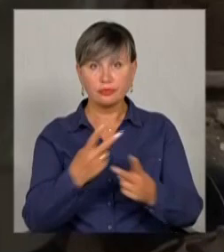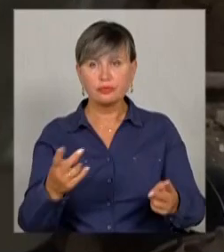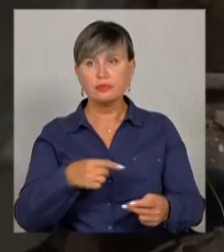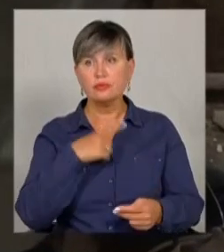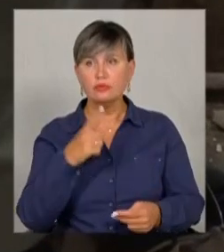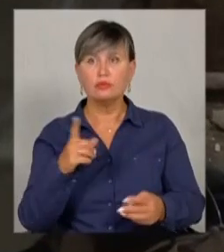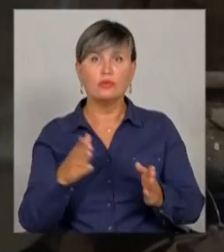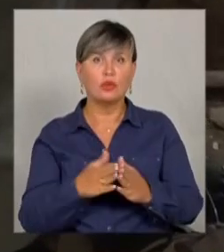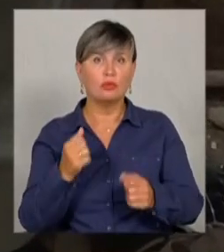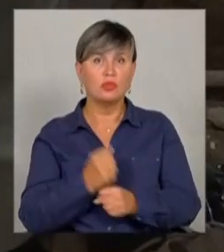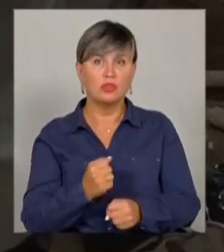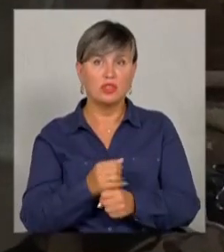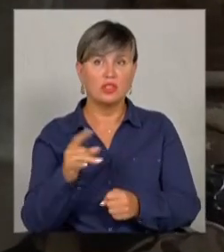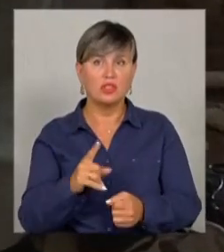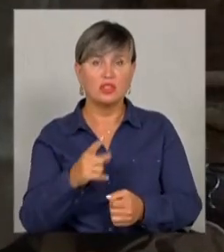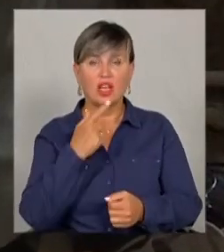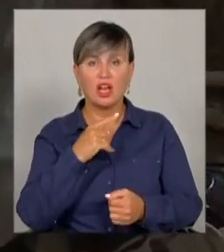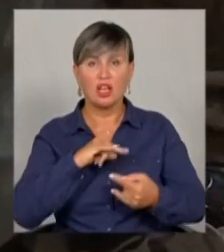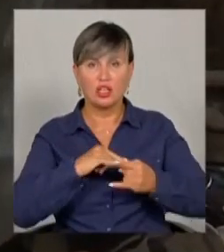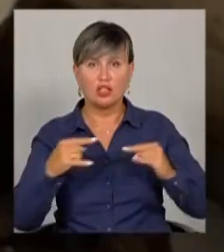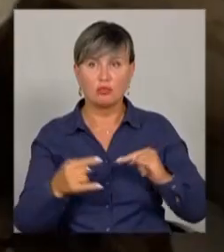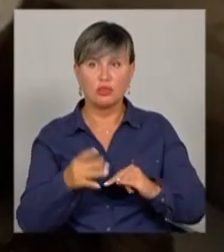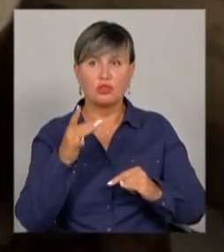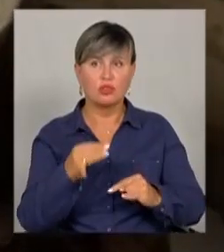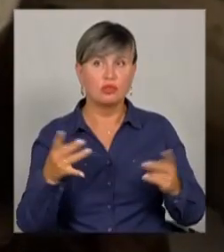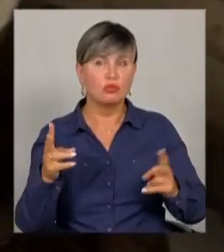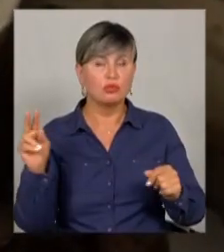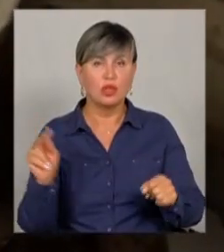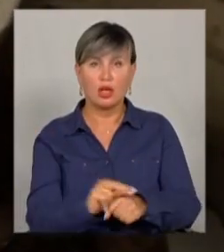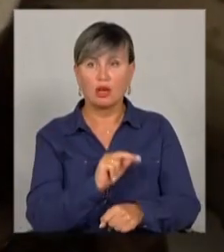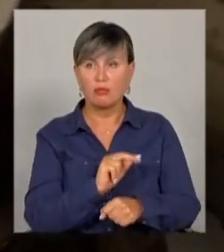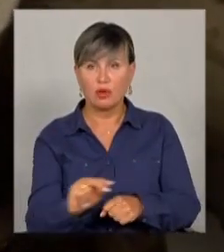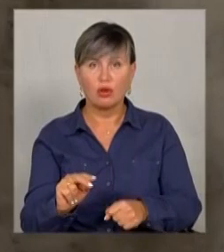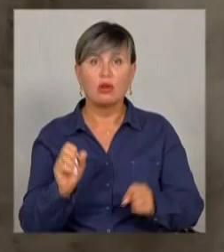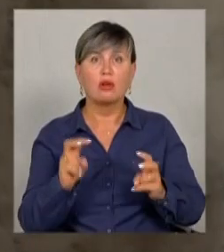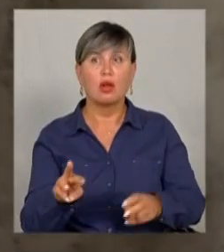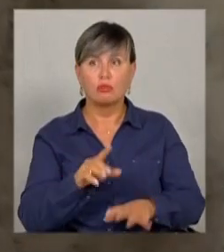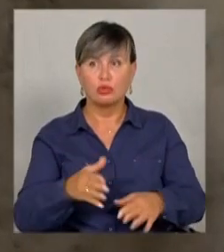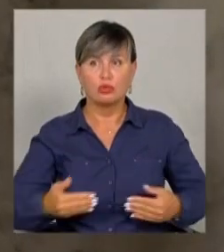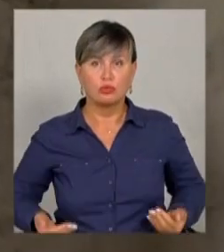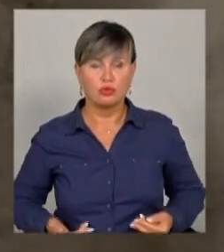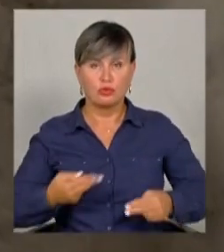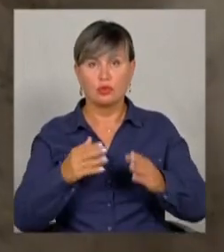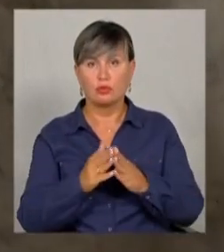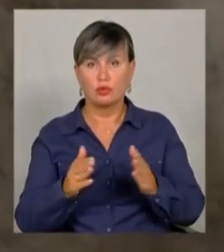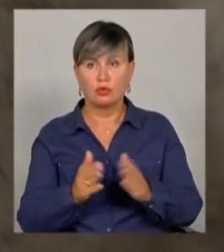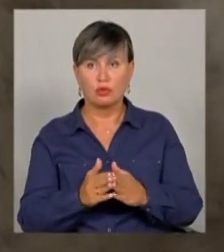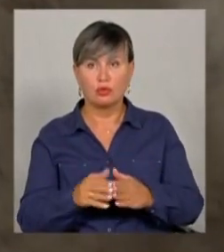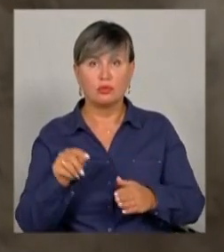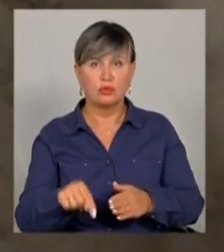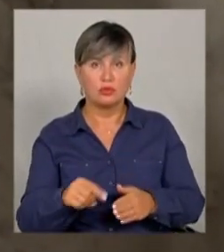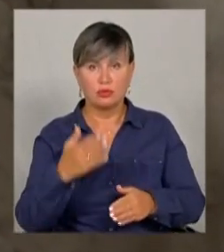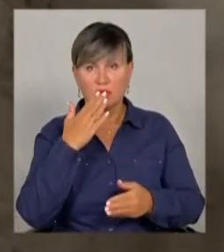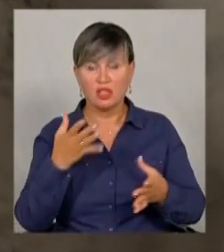сказали, что дом сделан из красного кирпича и подлежит капитальному ремонту. Как мы будем жить в этом доме дальше? Ведь здесь